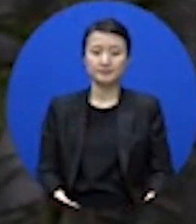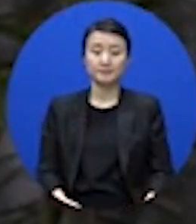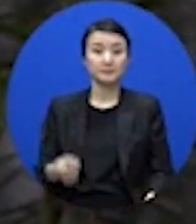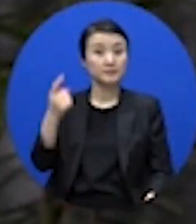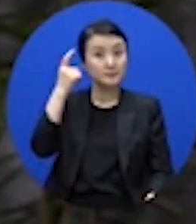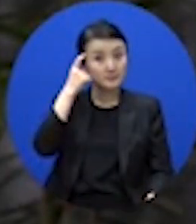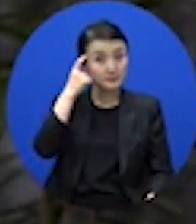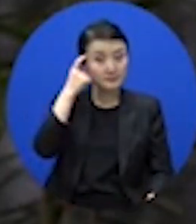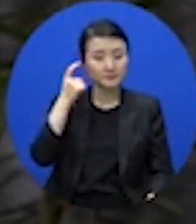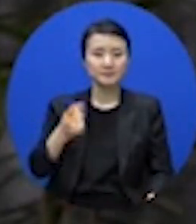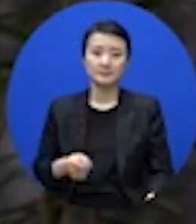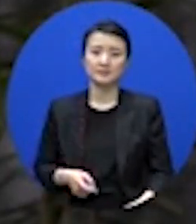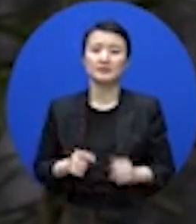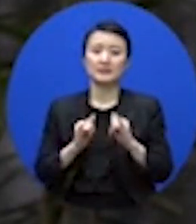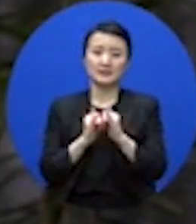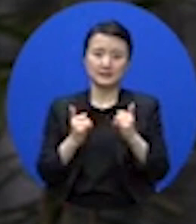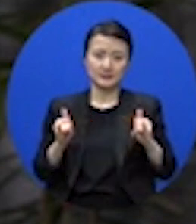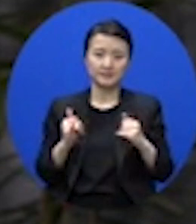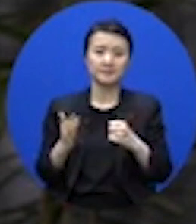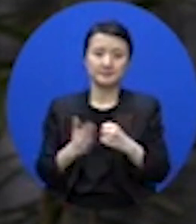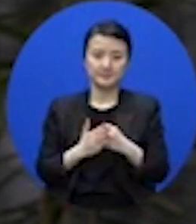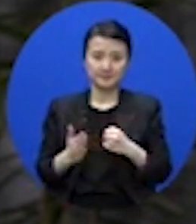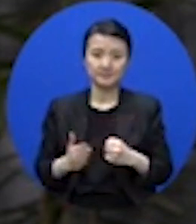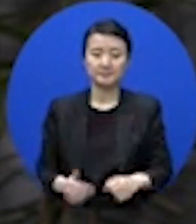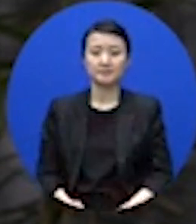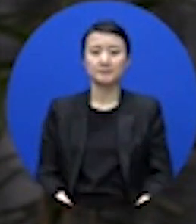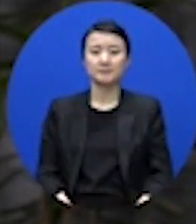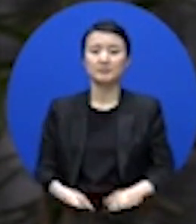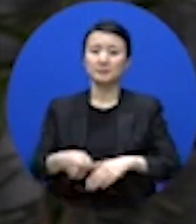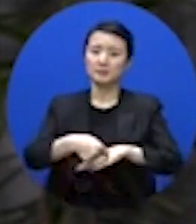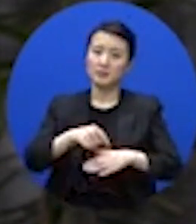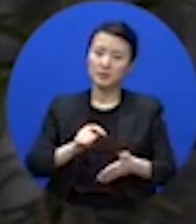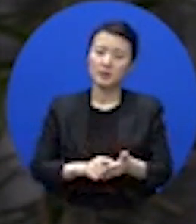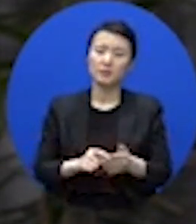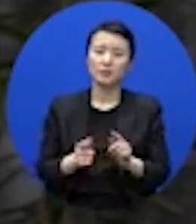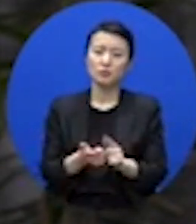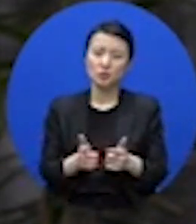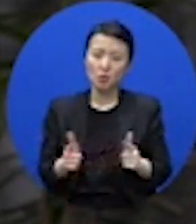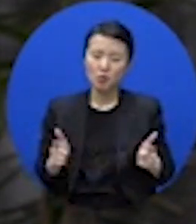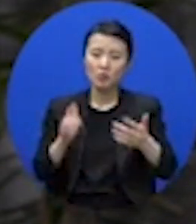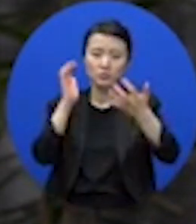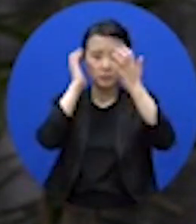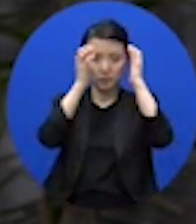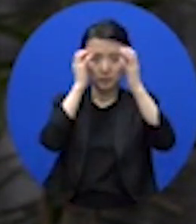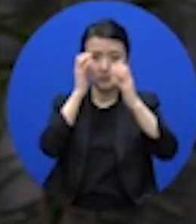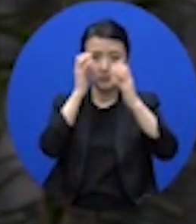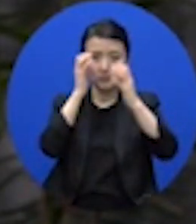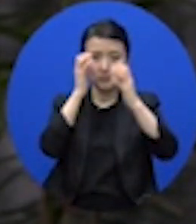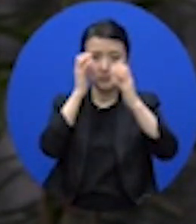되어지겠죠. 왜? 우리는 사람이기 때문에. 여러 가지 마음을 가진 이제 사람이기 때문에.